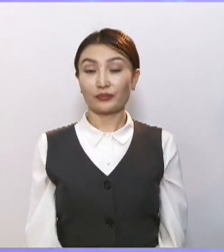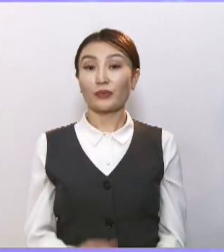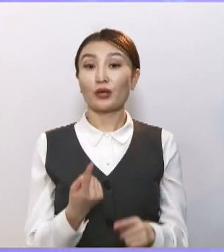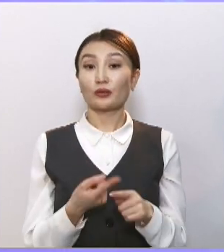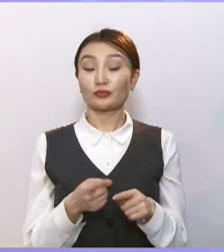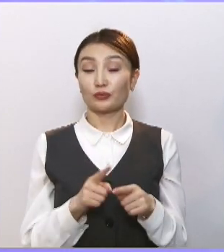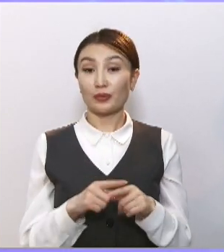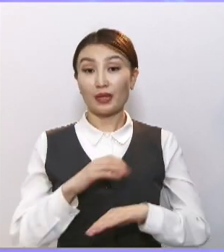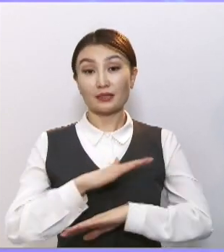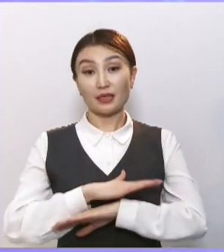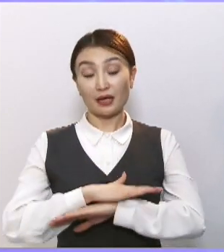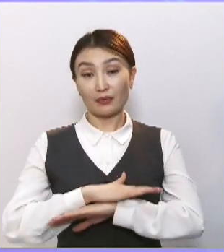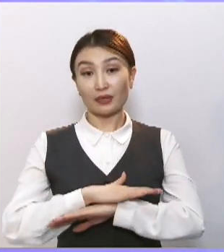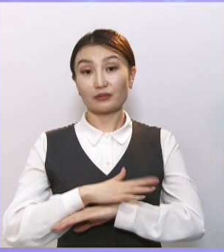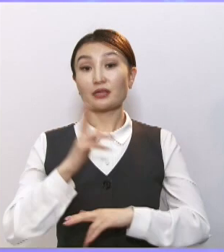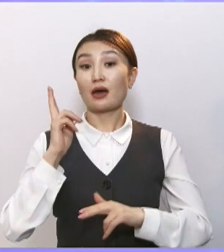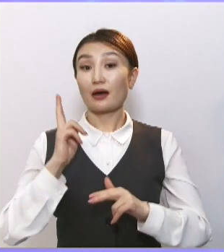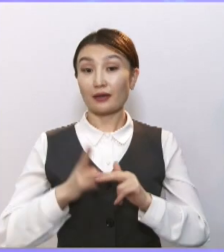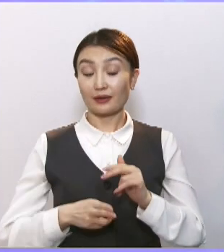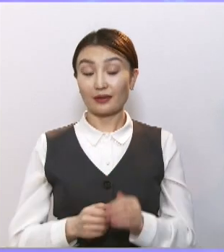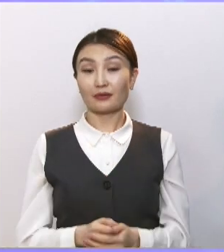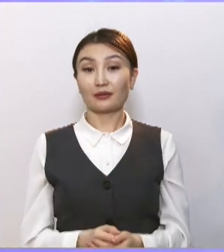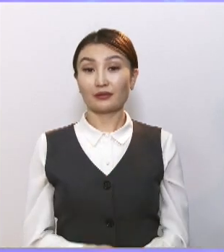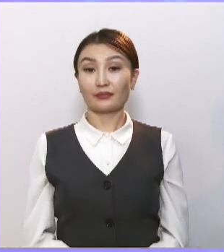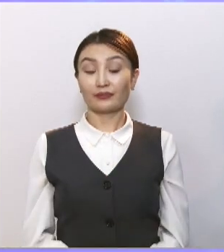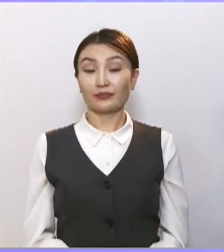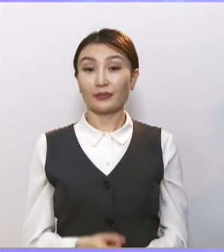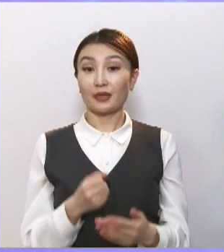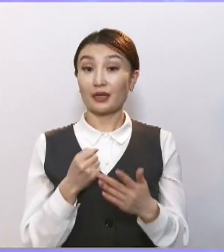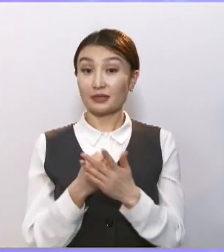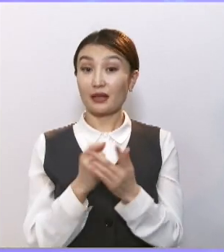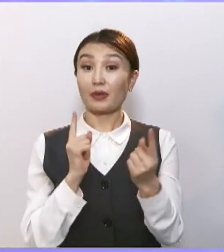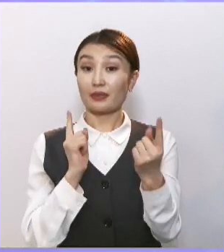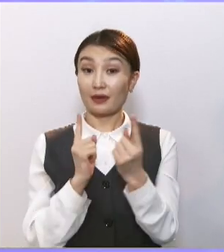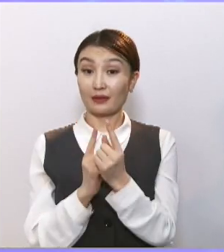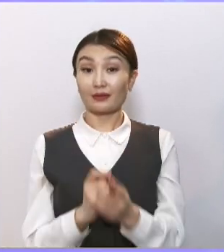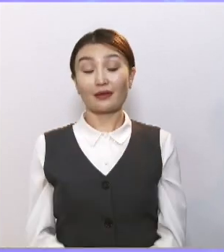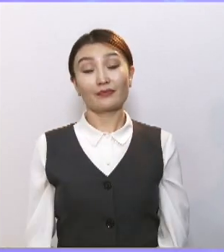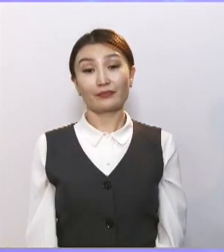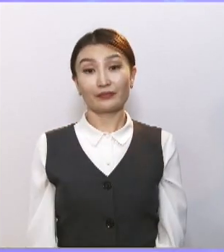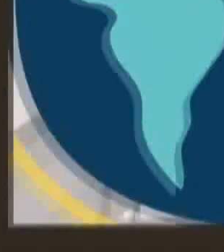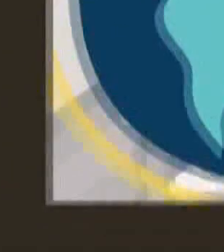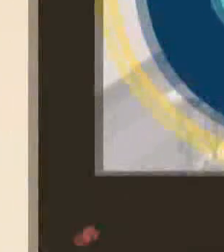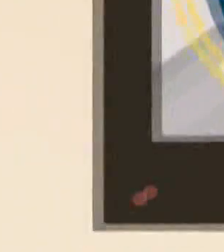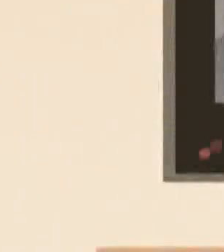Ушуну менен сабагыбыз аяктады. Саламатта калгыла.